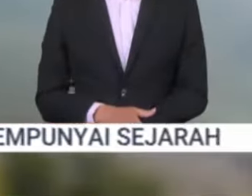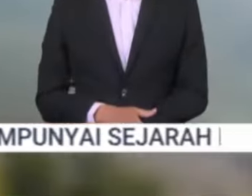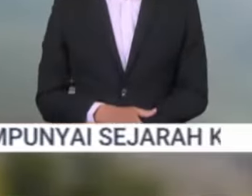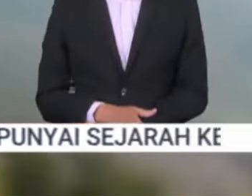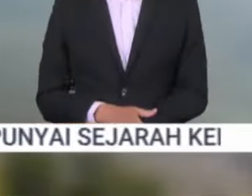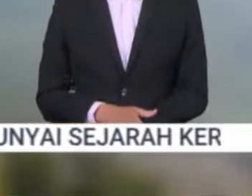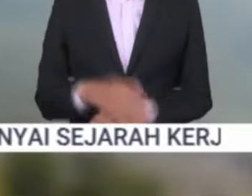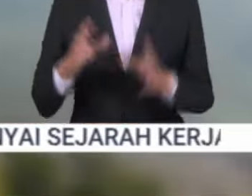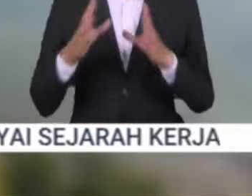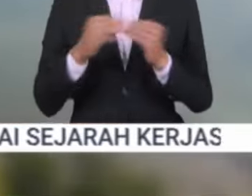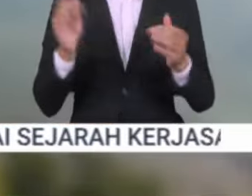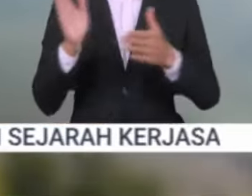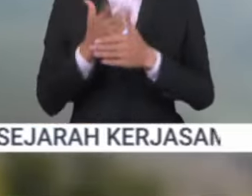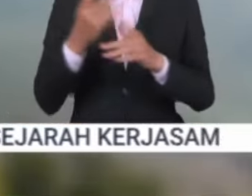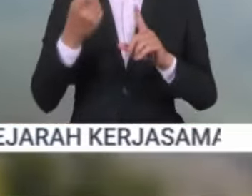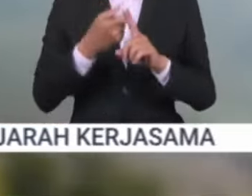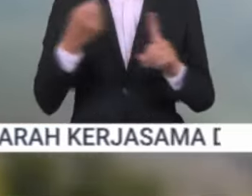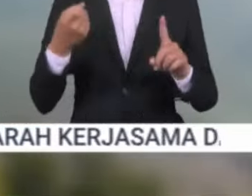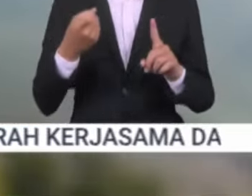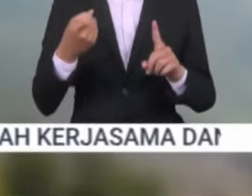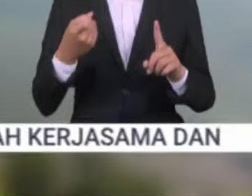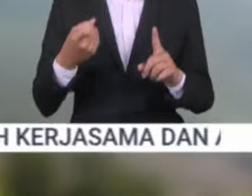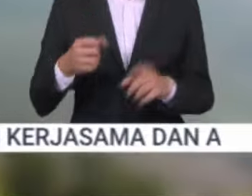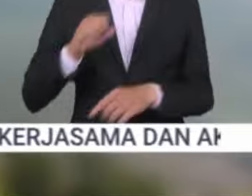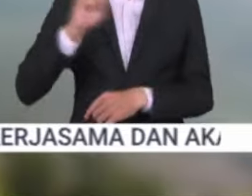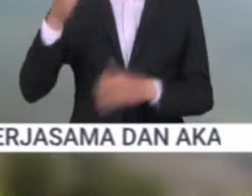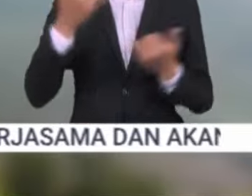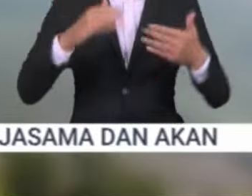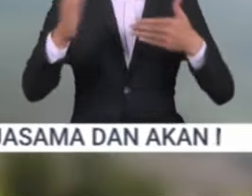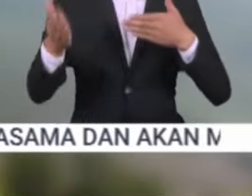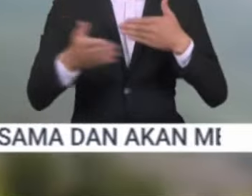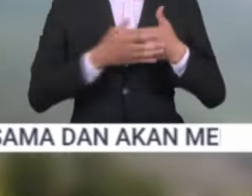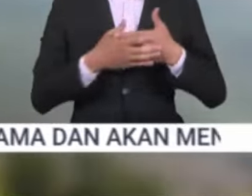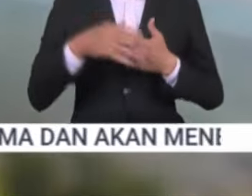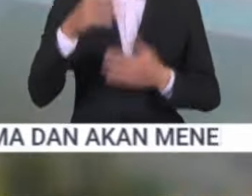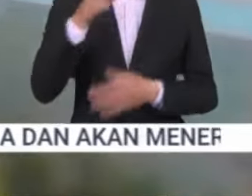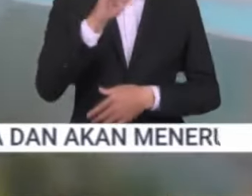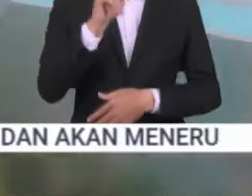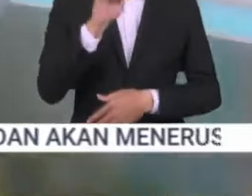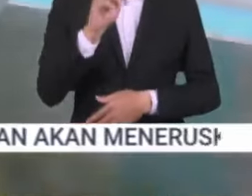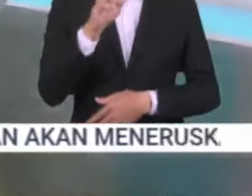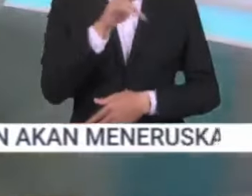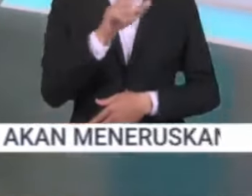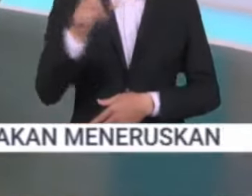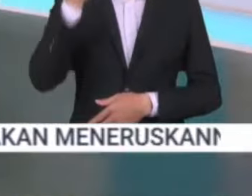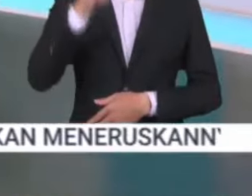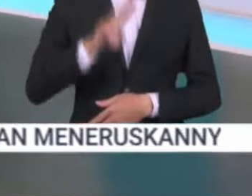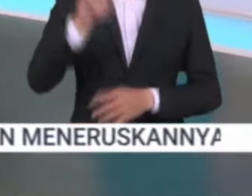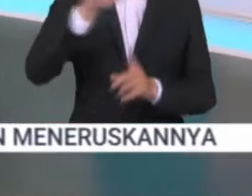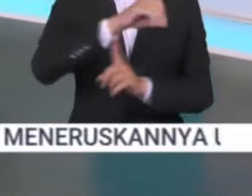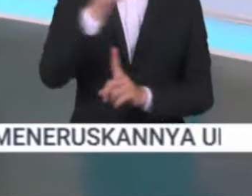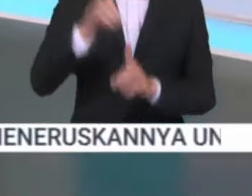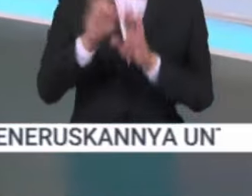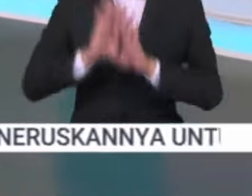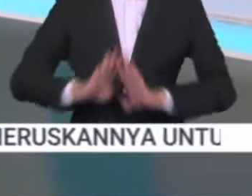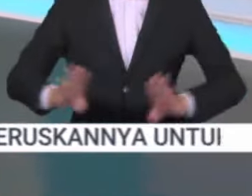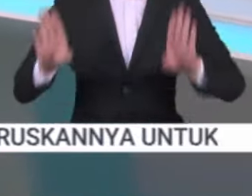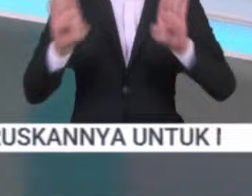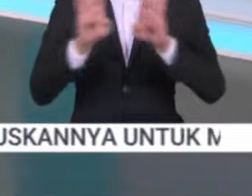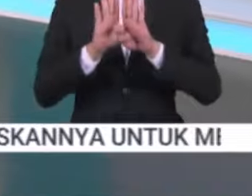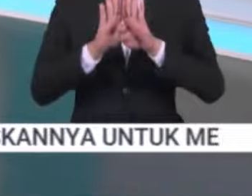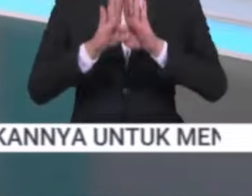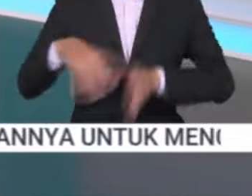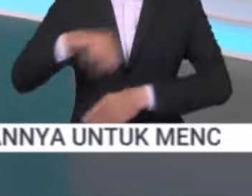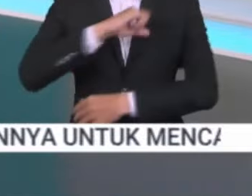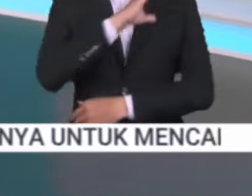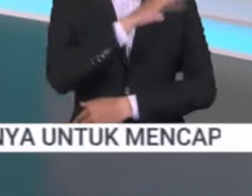Baik, saudara, sekian perkongsian dari Negeri di Bawah Bayu. Kembali bersama Syahira untuk lebih banyak perkembangan semasa dalam negara, dari